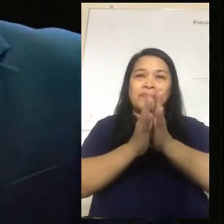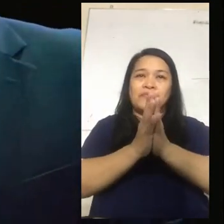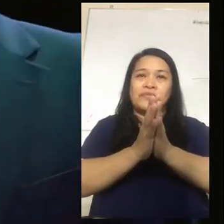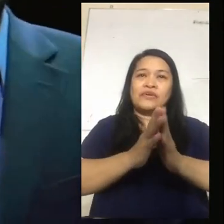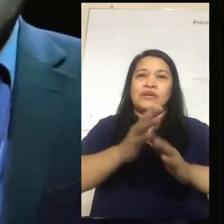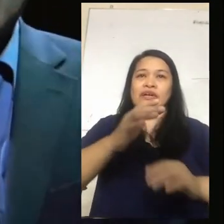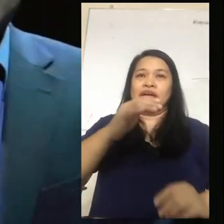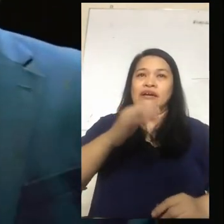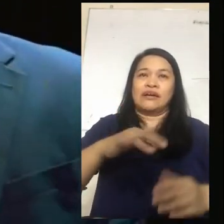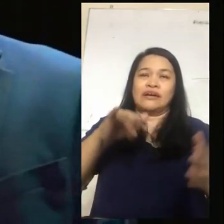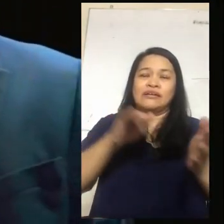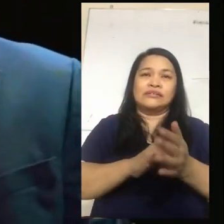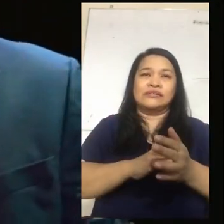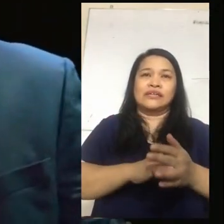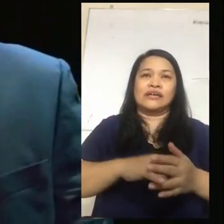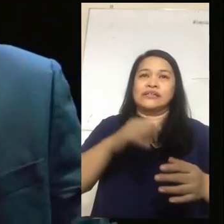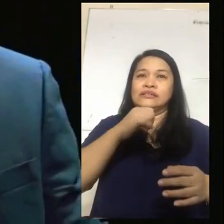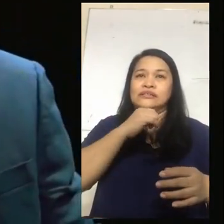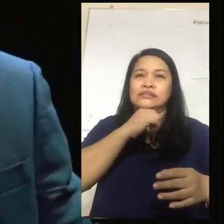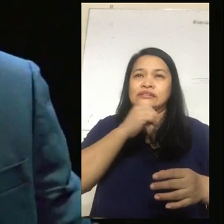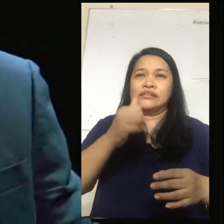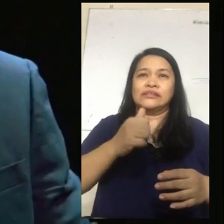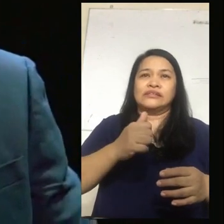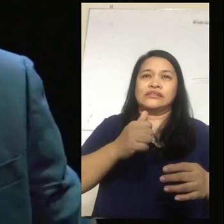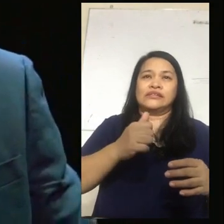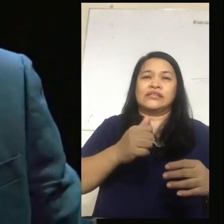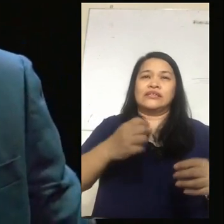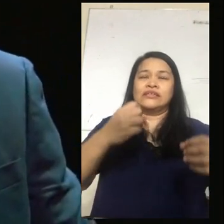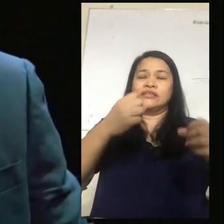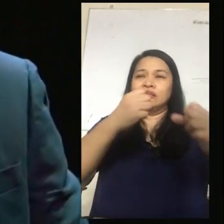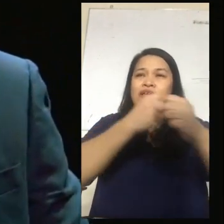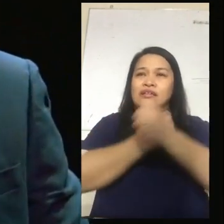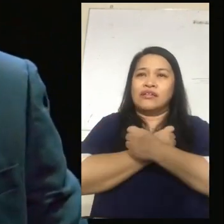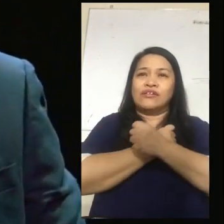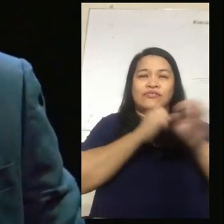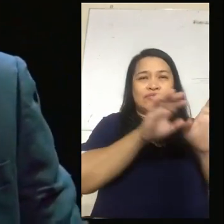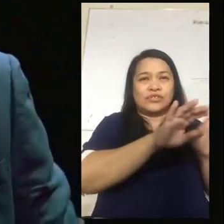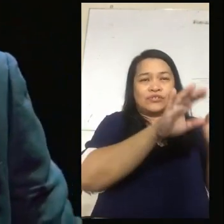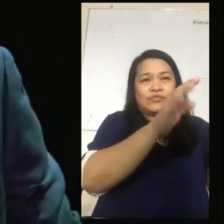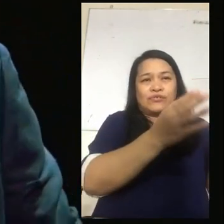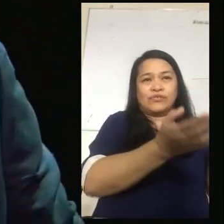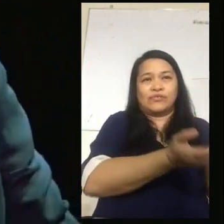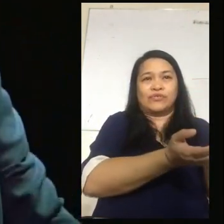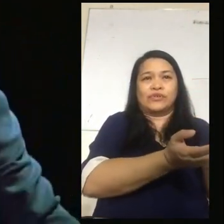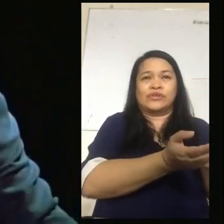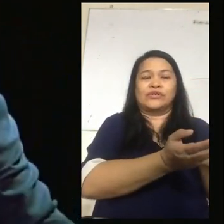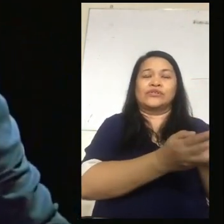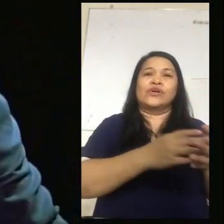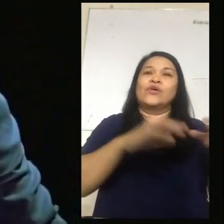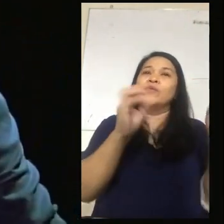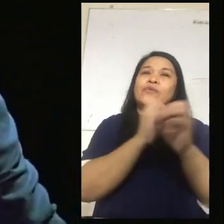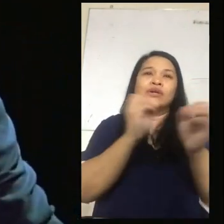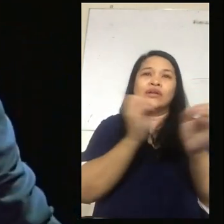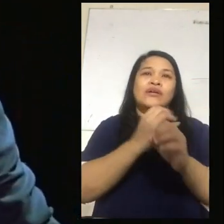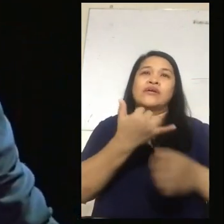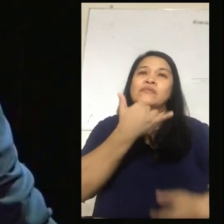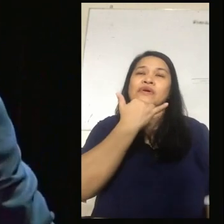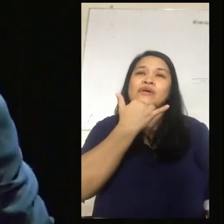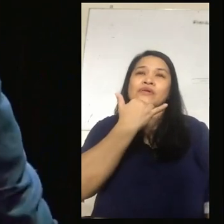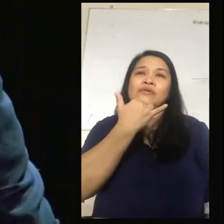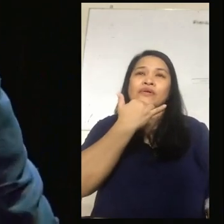There's nothing wrong with desiring to succeed in life and to have good incomes.